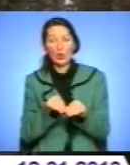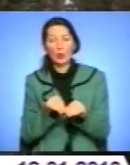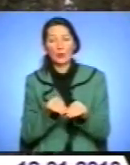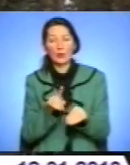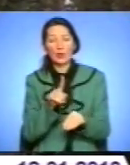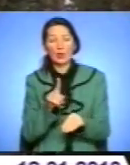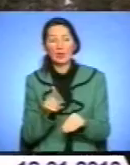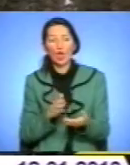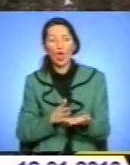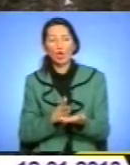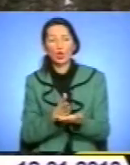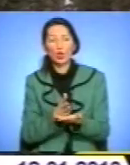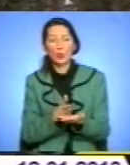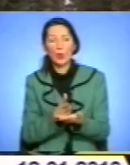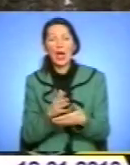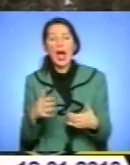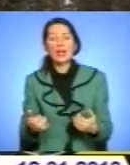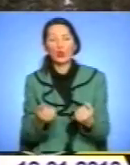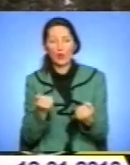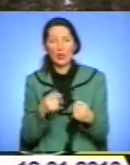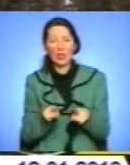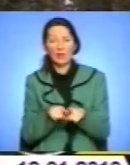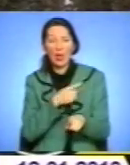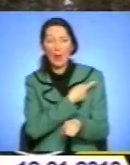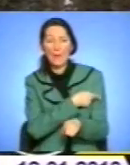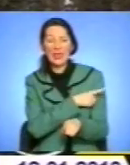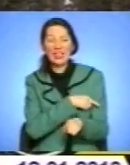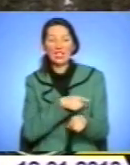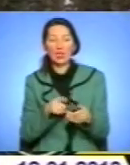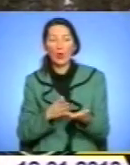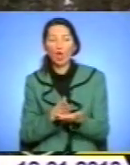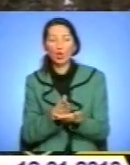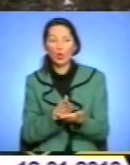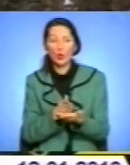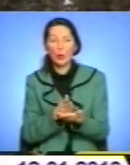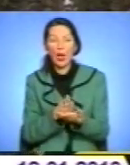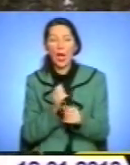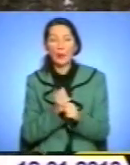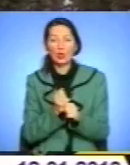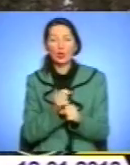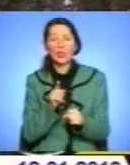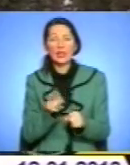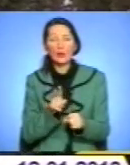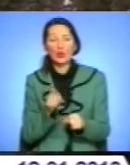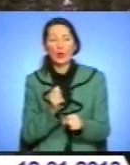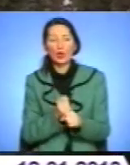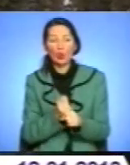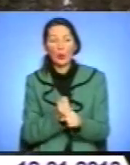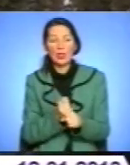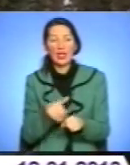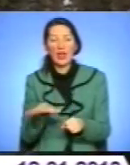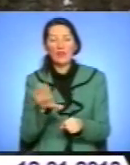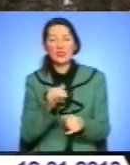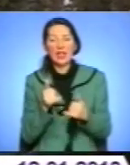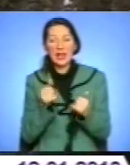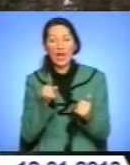з службами рятувальників та медичними службами працює над тим, щоб зробити все для того,